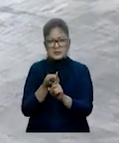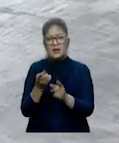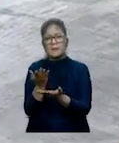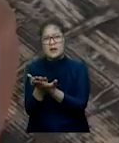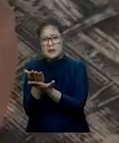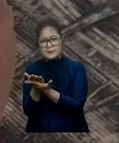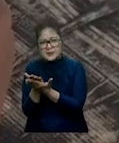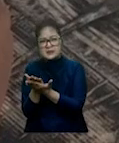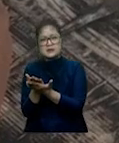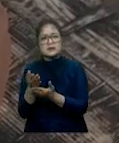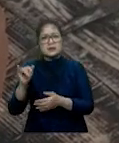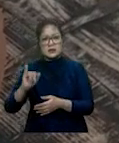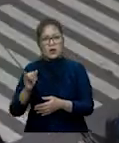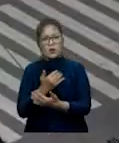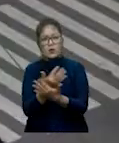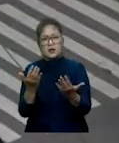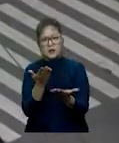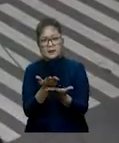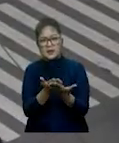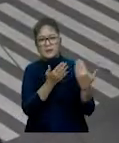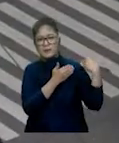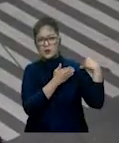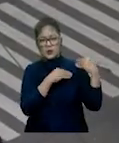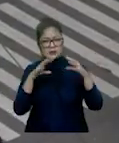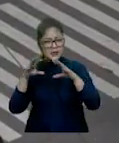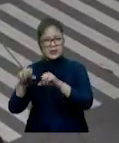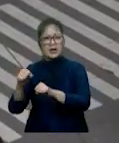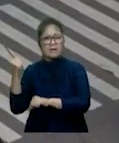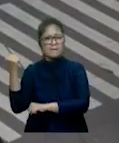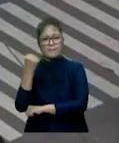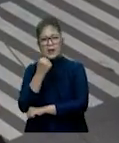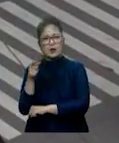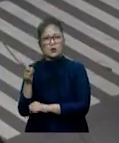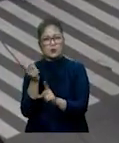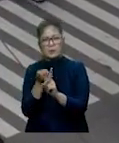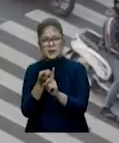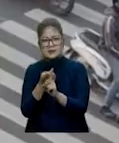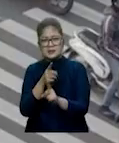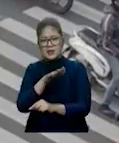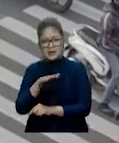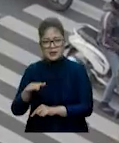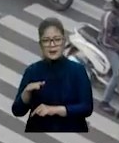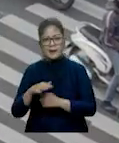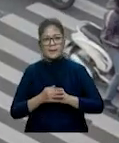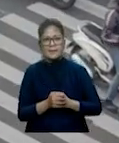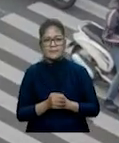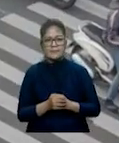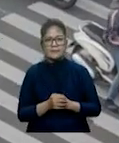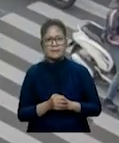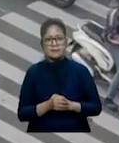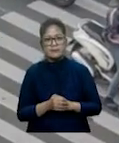sebagai pengemis di sejumlah trafic light warga kemudian meminta petugas untuk menangkap para pelaku eksploitasi